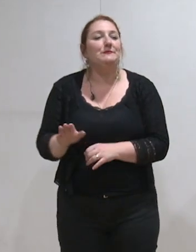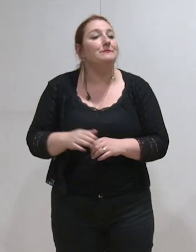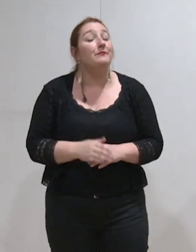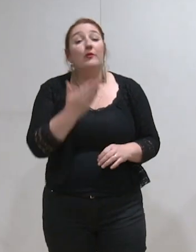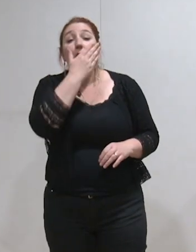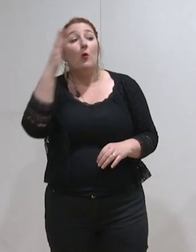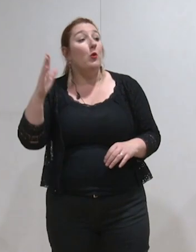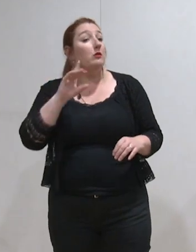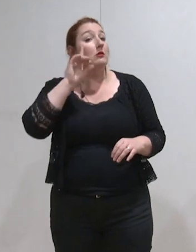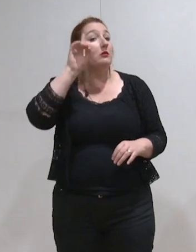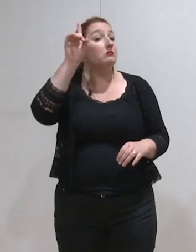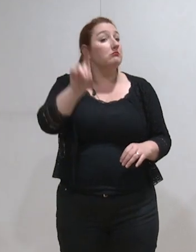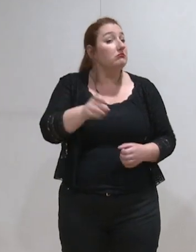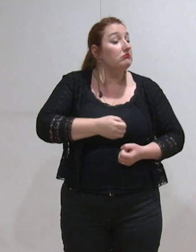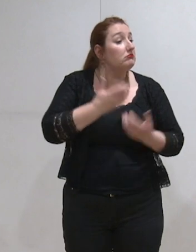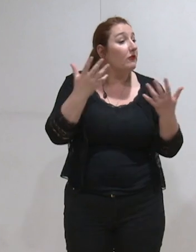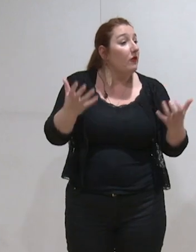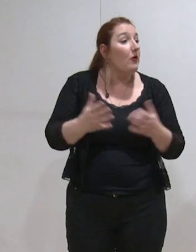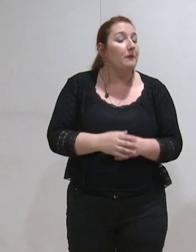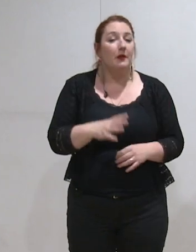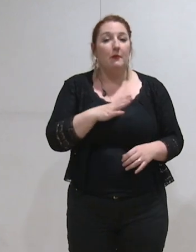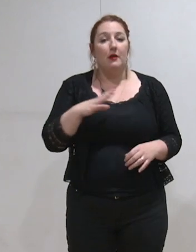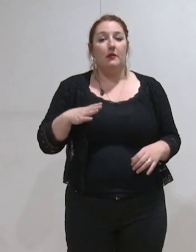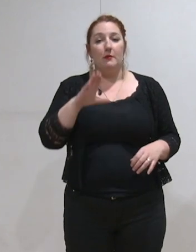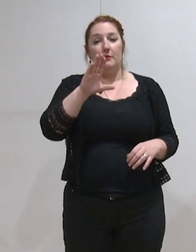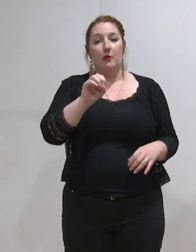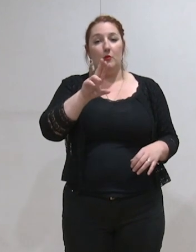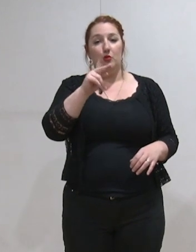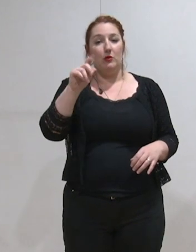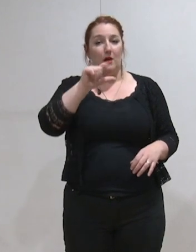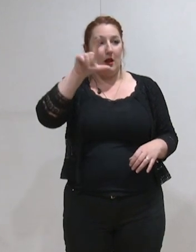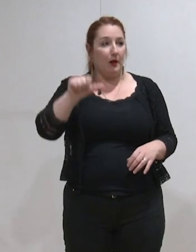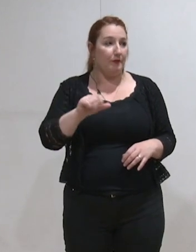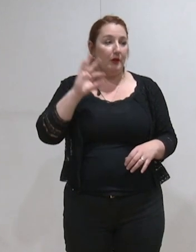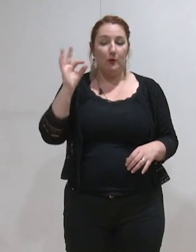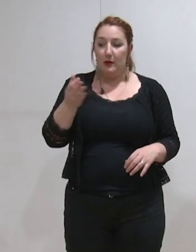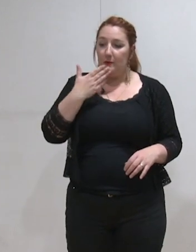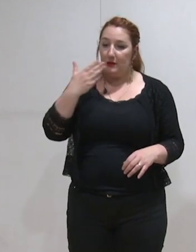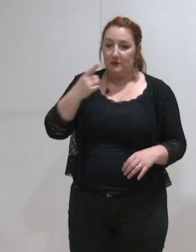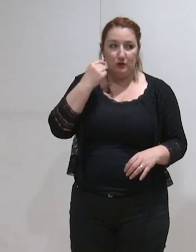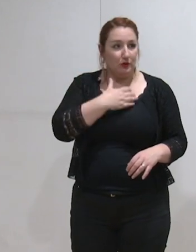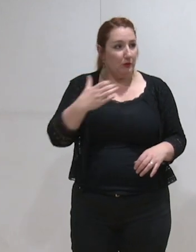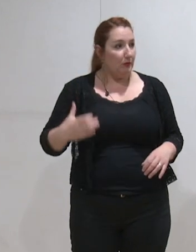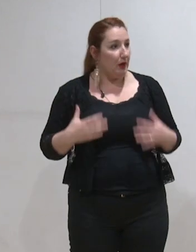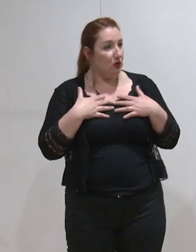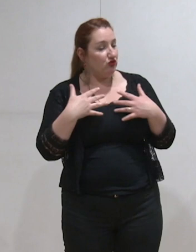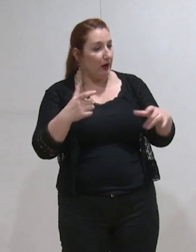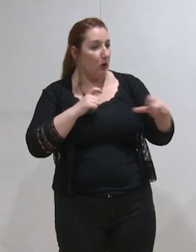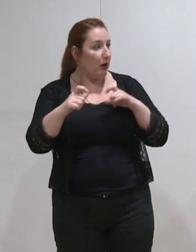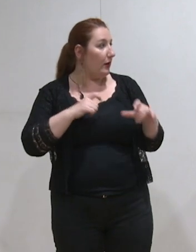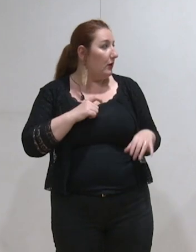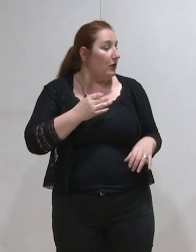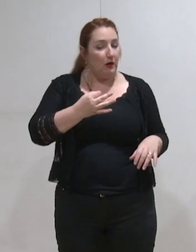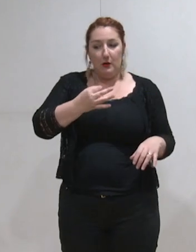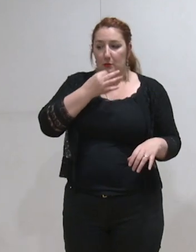d'autres demandes d'intervention madame boucala oui merci merci Monsieur le Maire chers collègues nous profitons de